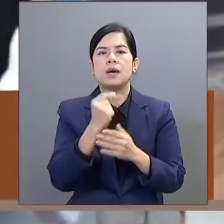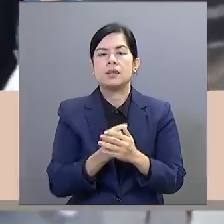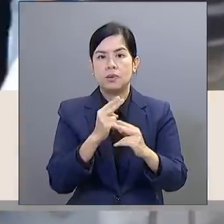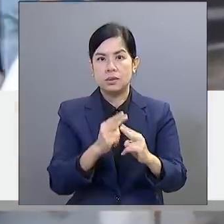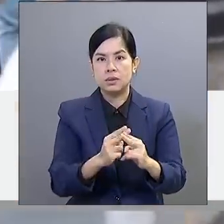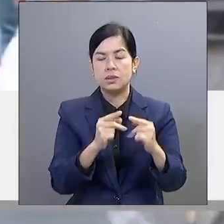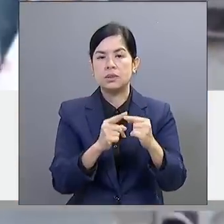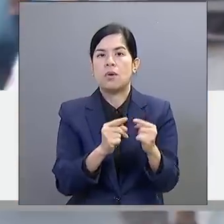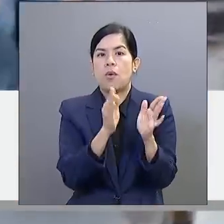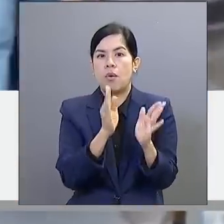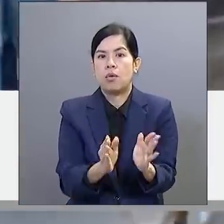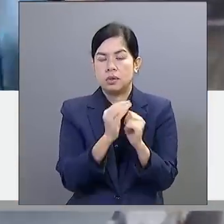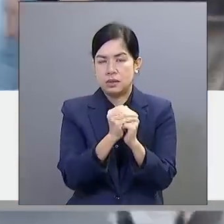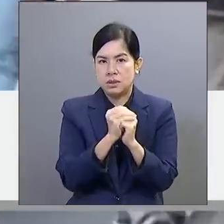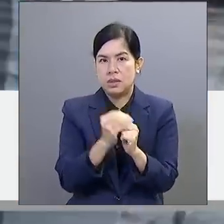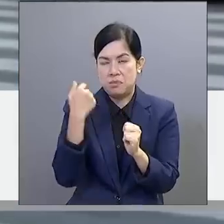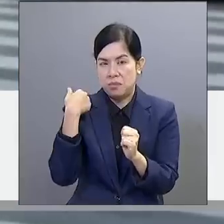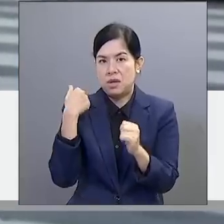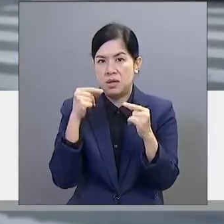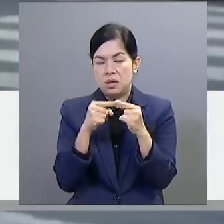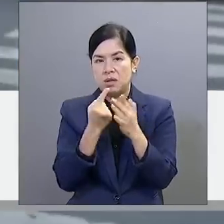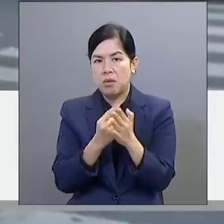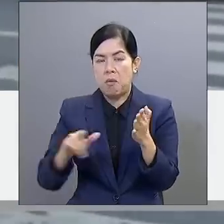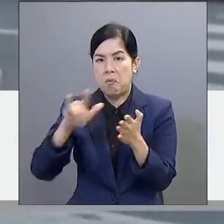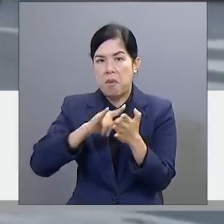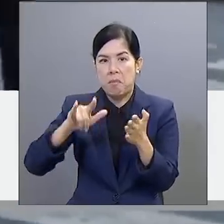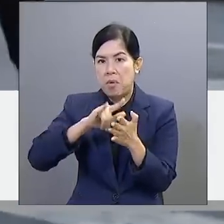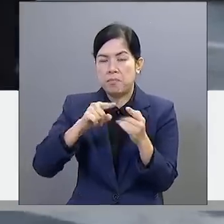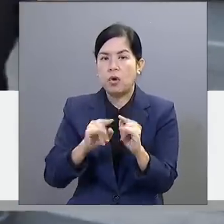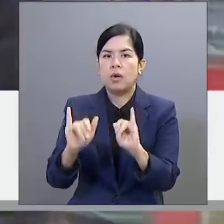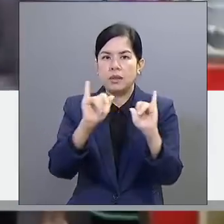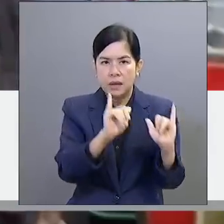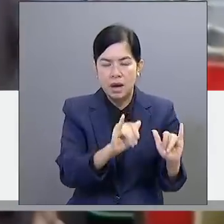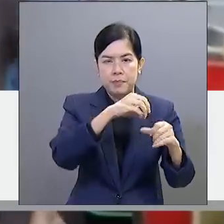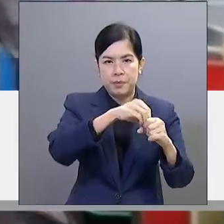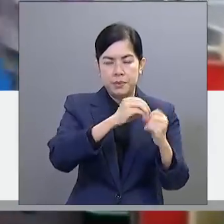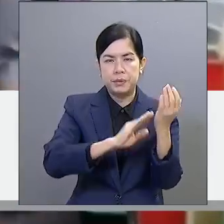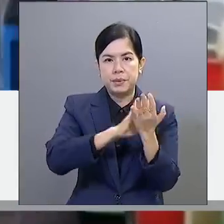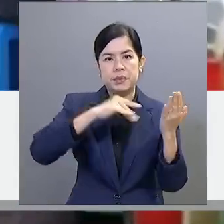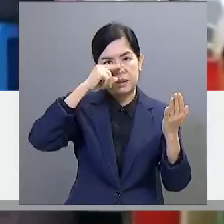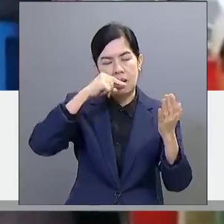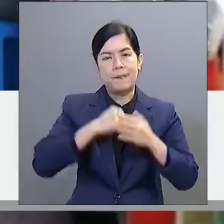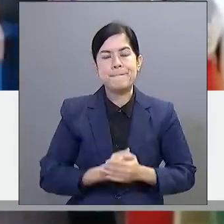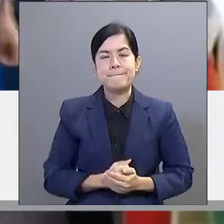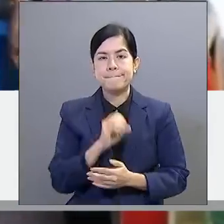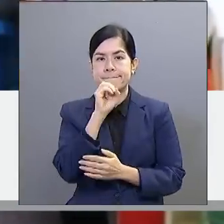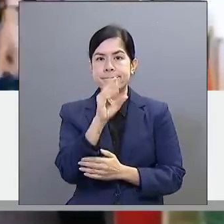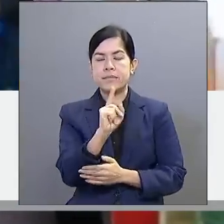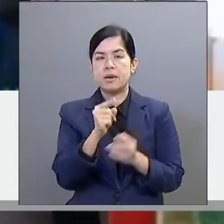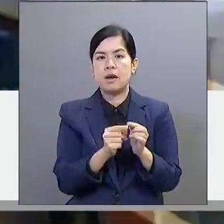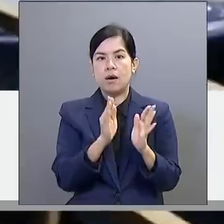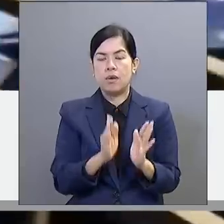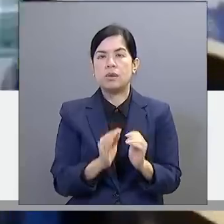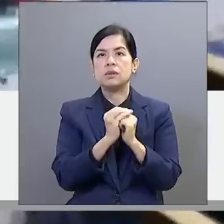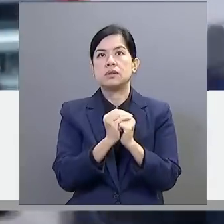าเมื่อชาวจีนใหม่บุกไทยเอามาให้คุณผู้ชมได้รับชมกันบางส่วนนะคะโดยในรายการระบุว่ามีชาวจีน